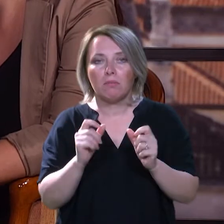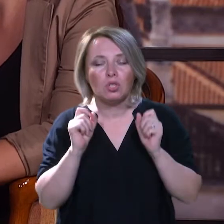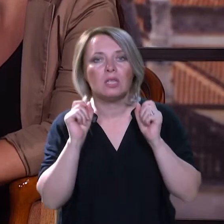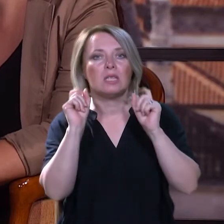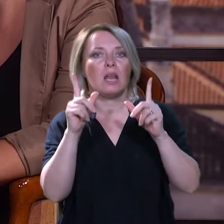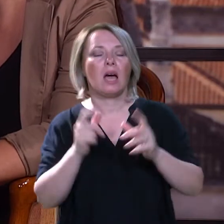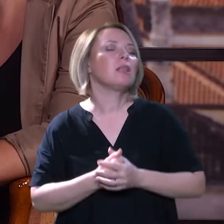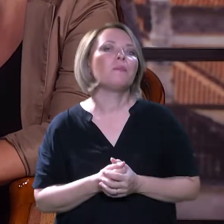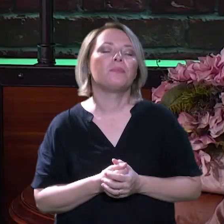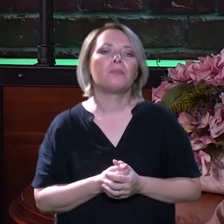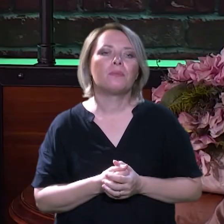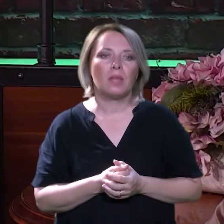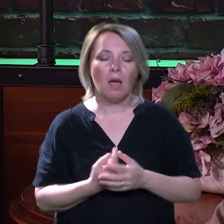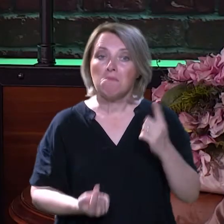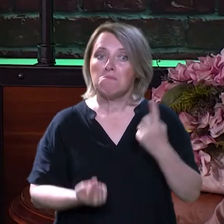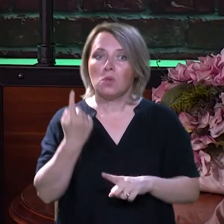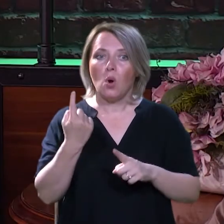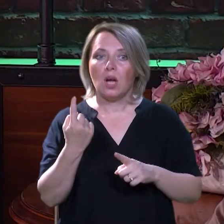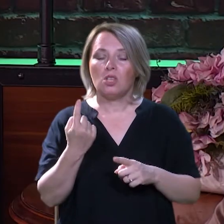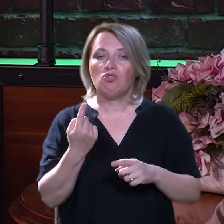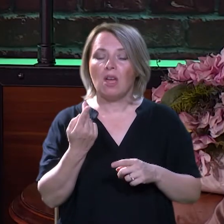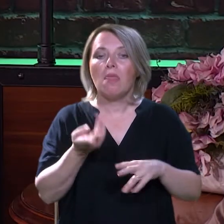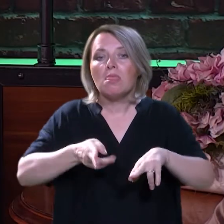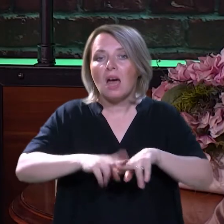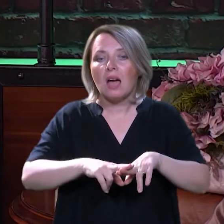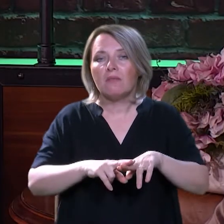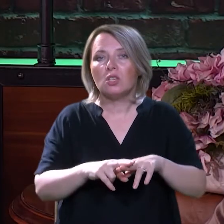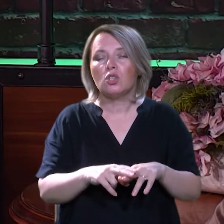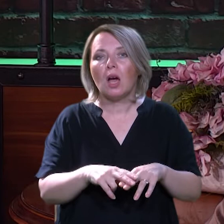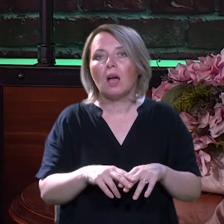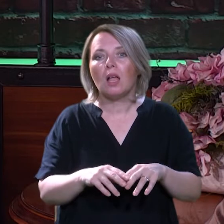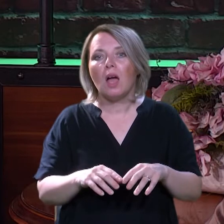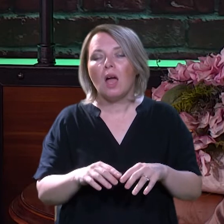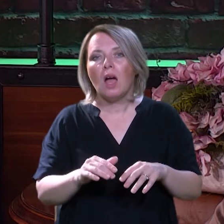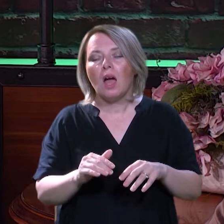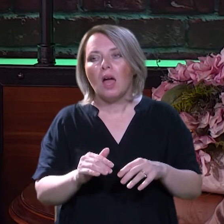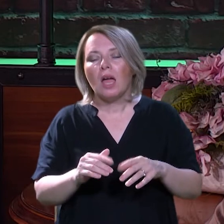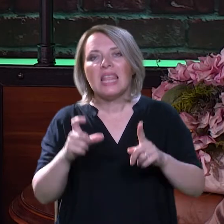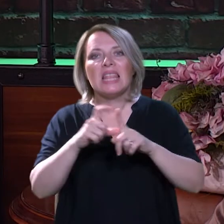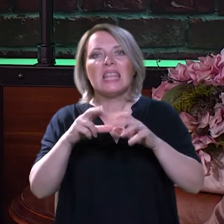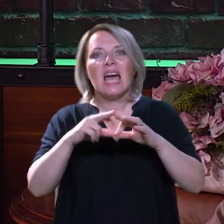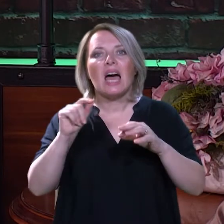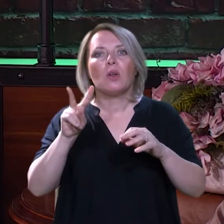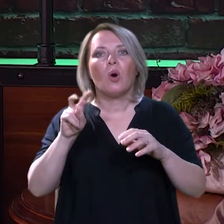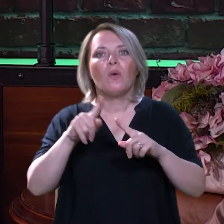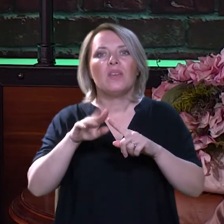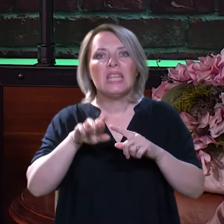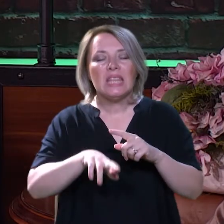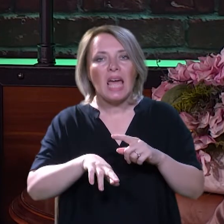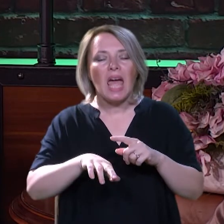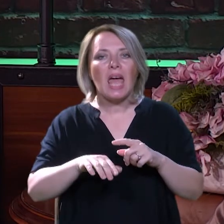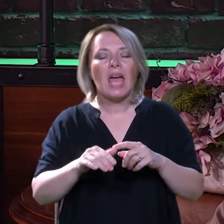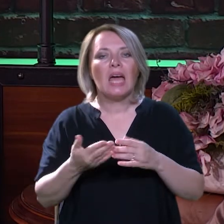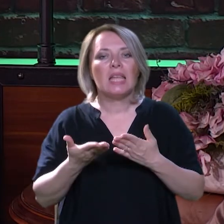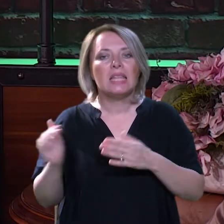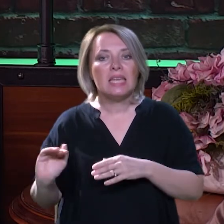ostave bez teksta nekad? Pa događa se. To se najčešće događa kod potencijalno darovite djece. Znači, čiji je nekako kognitivni